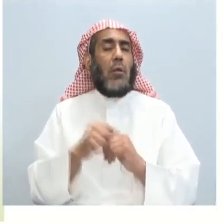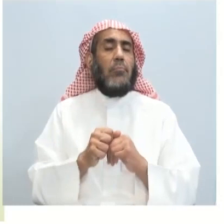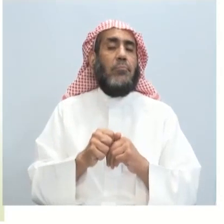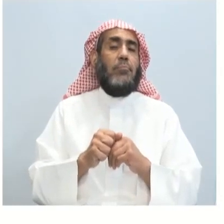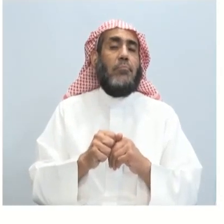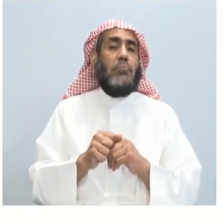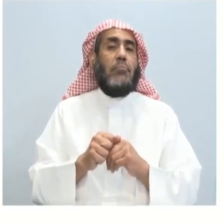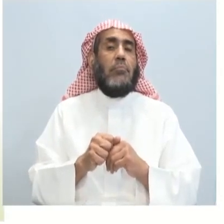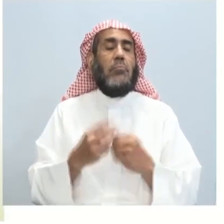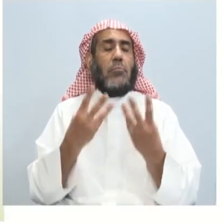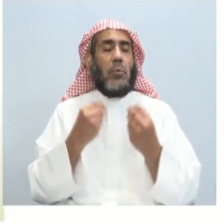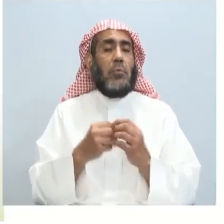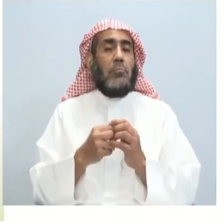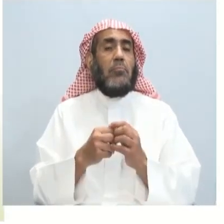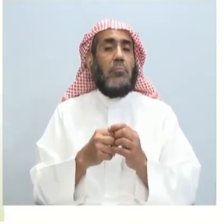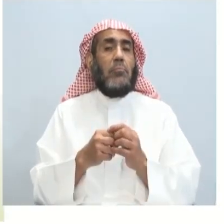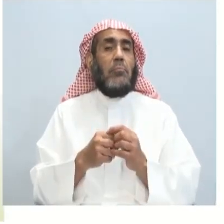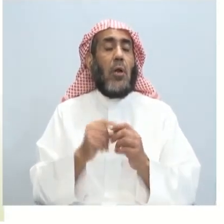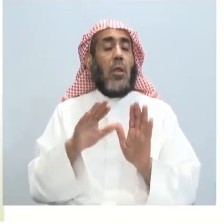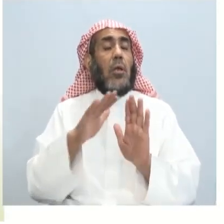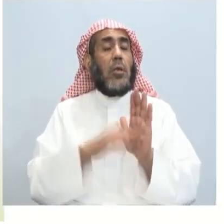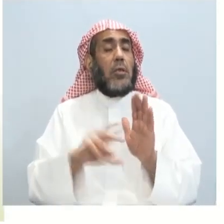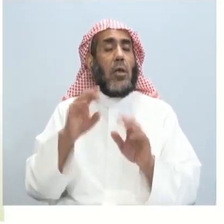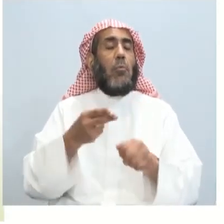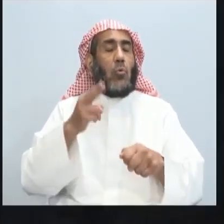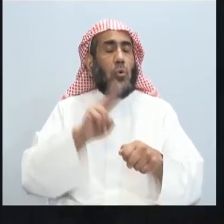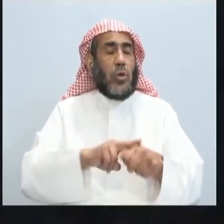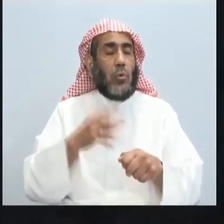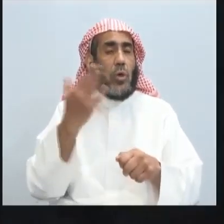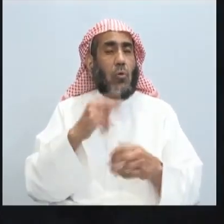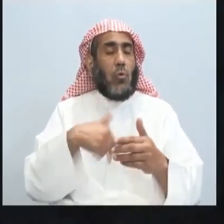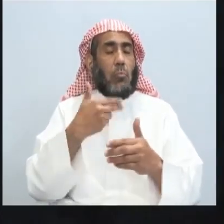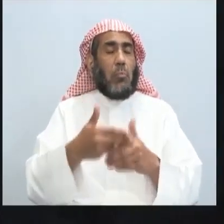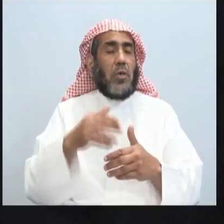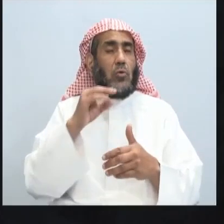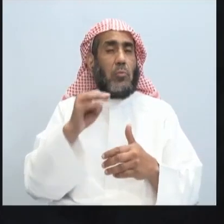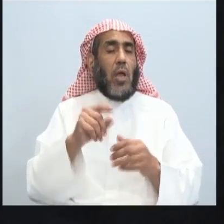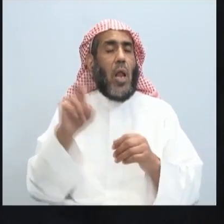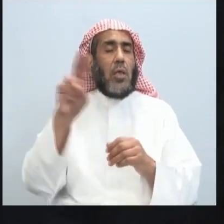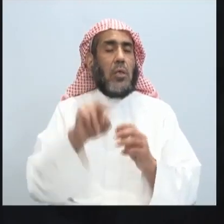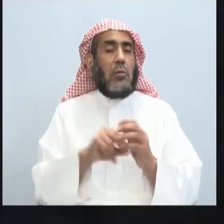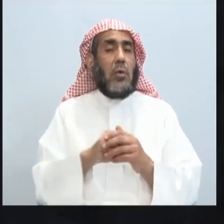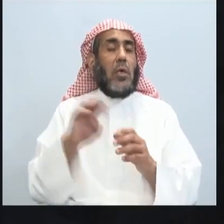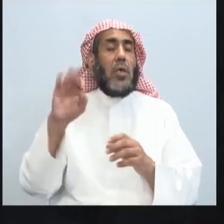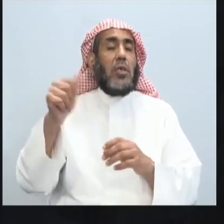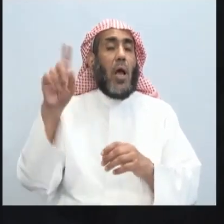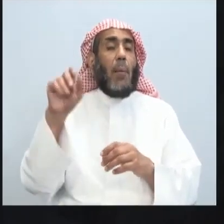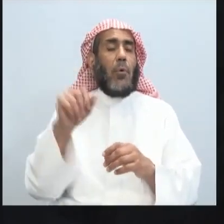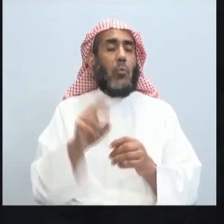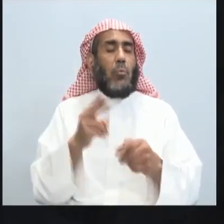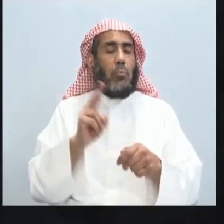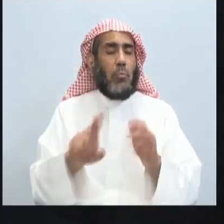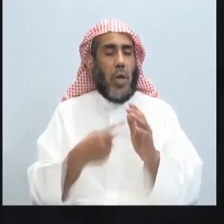الاسلاميه جميل طبعا هذا نص جابر سنعيد قراءته مره اخرى ثم سنجيب عن الاسئله جابر بن حيان مره